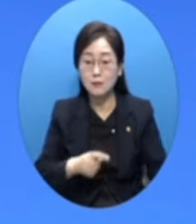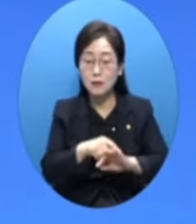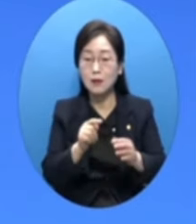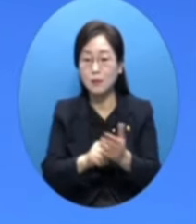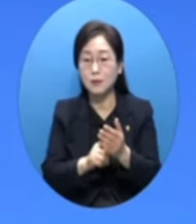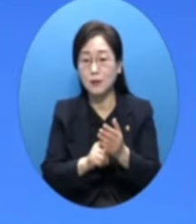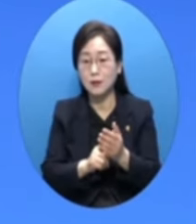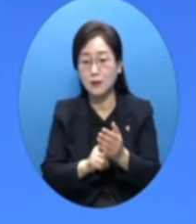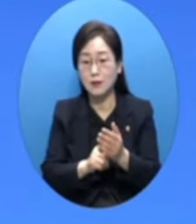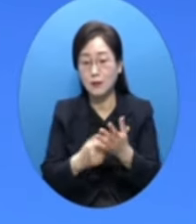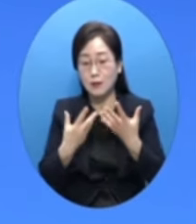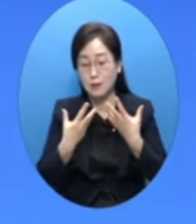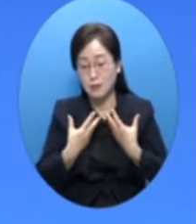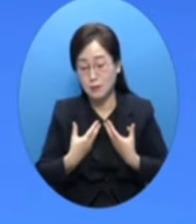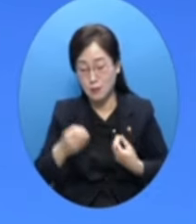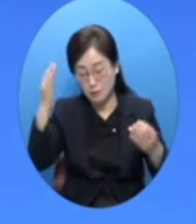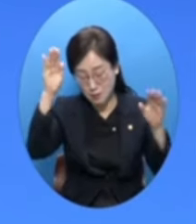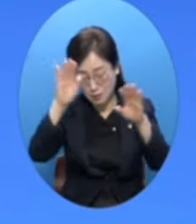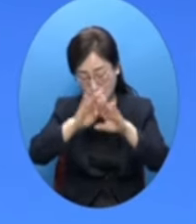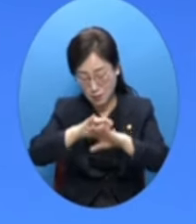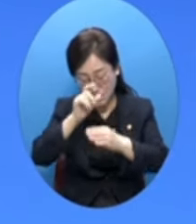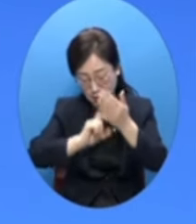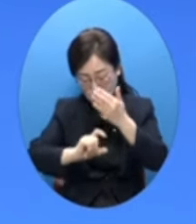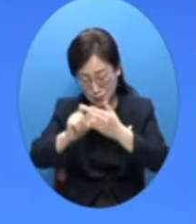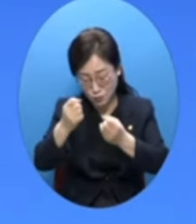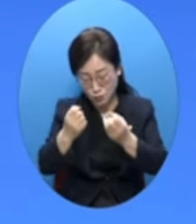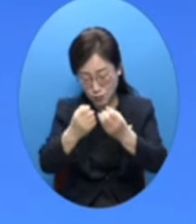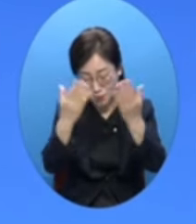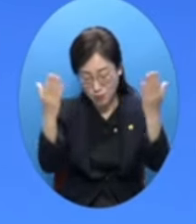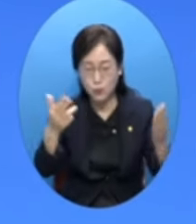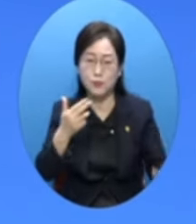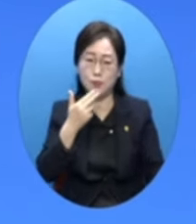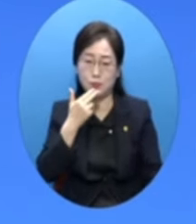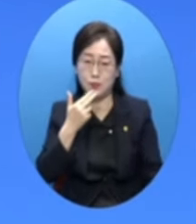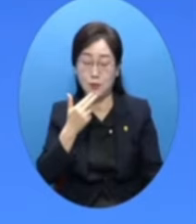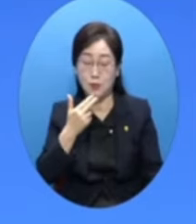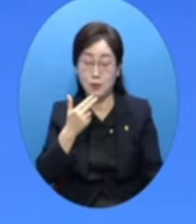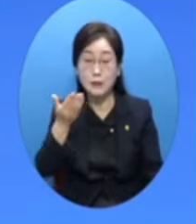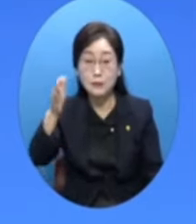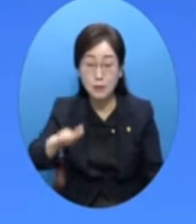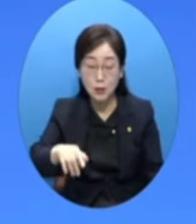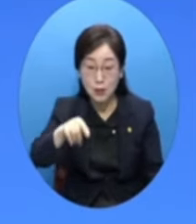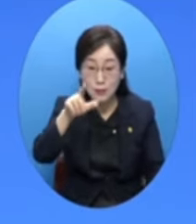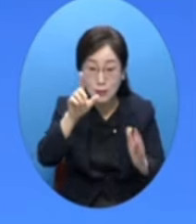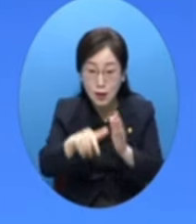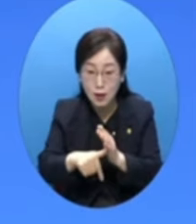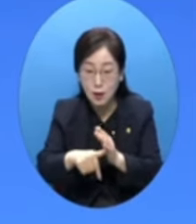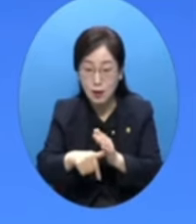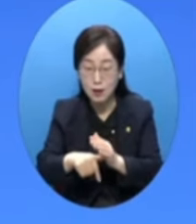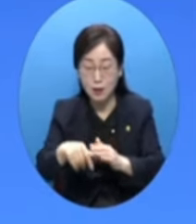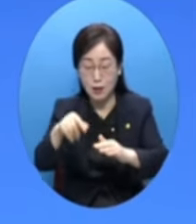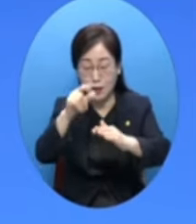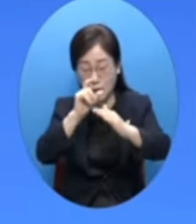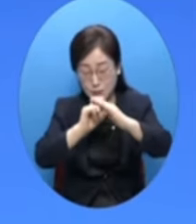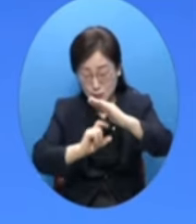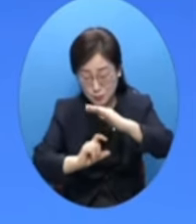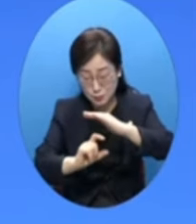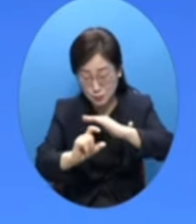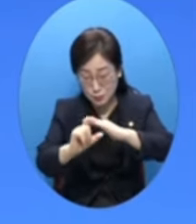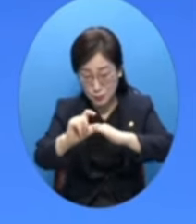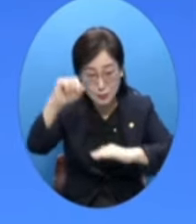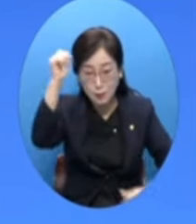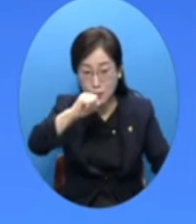절망의 밤입니다. 그런데 그 절망의 자리에 주님이 오셨습니다. 동이 통하는 새벽에